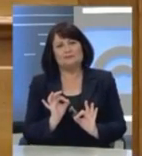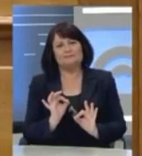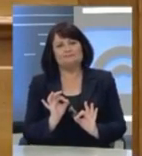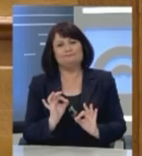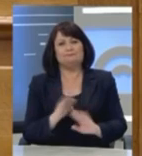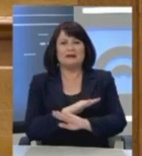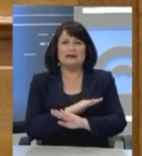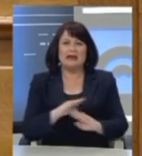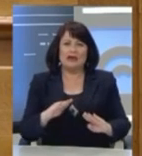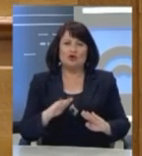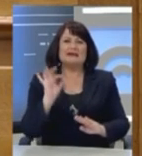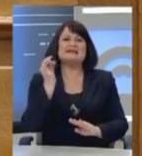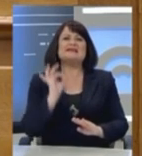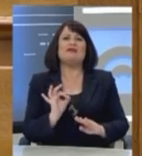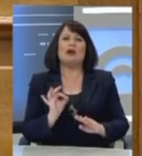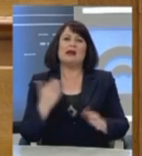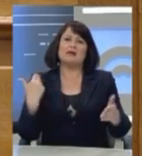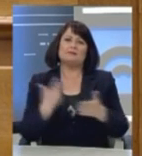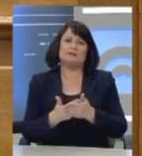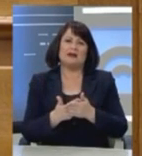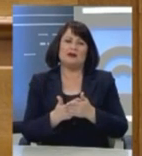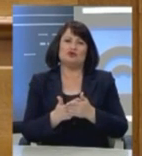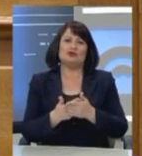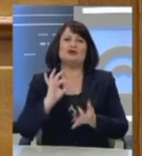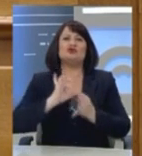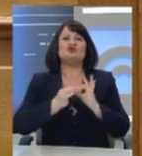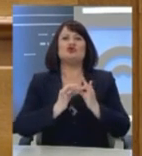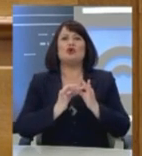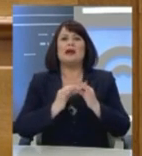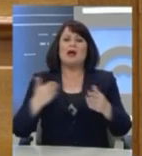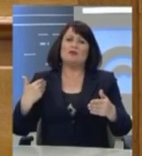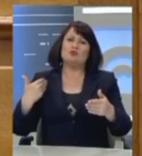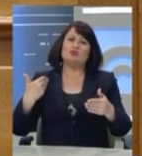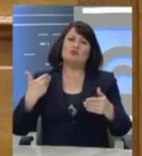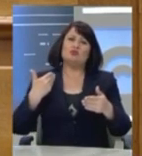κλείνει και συμβολικά μια ιστορική περίοδο για τη χώρα μας.